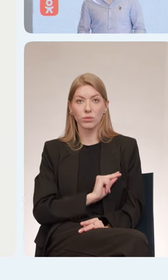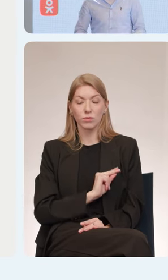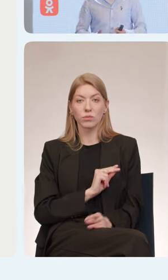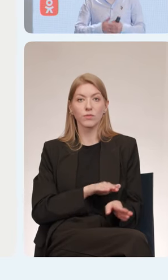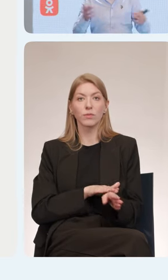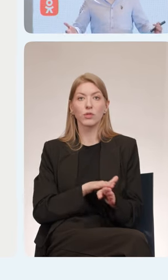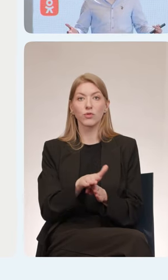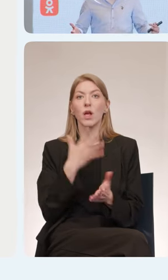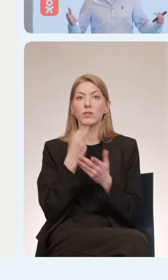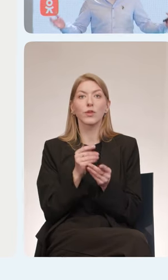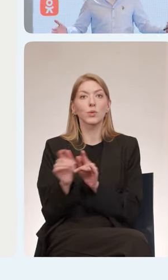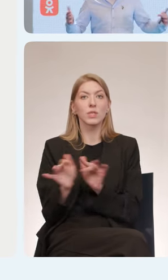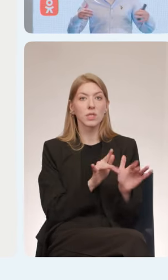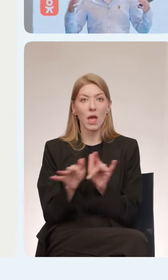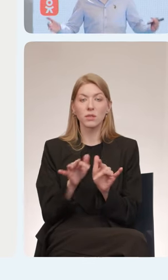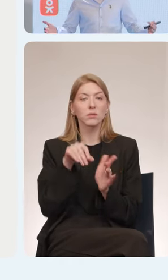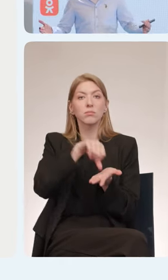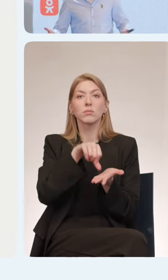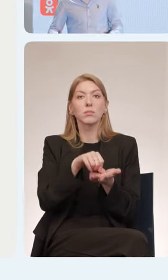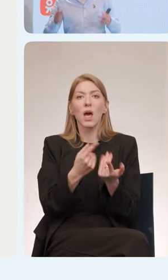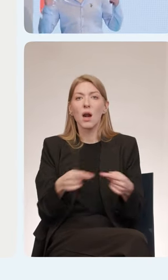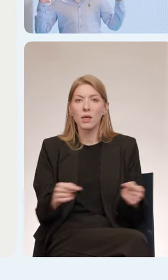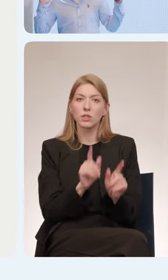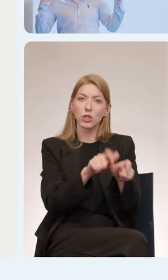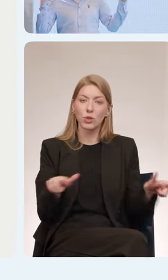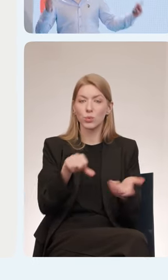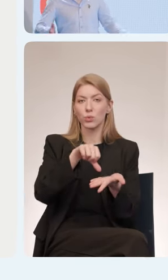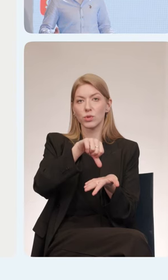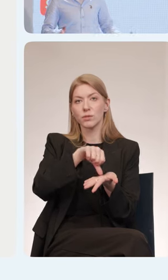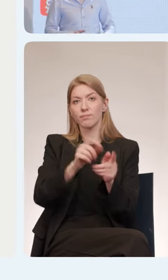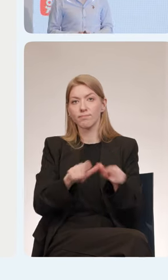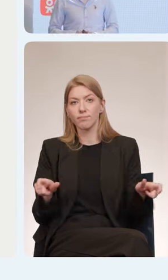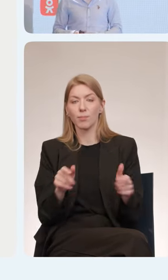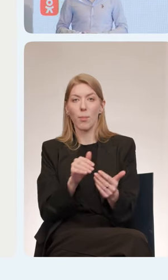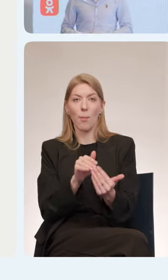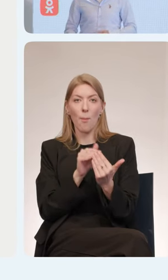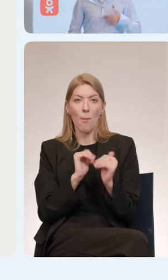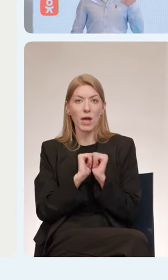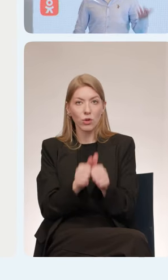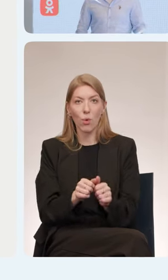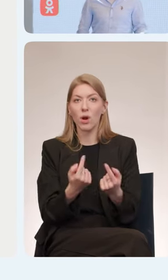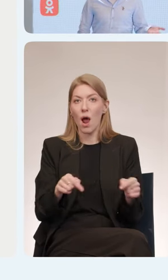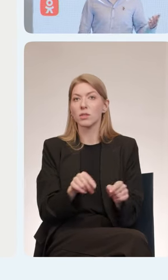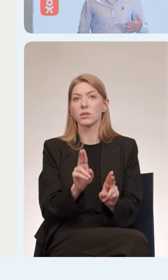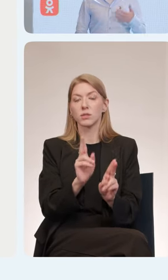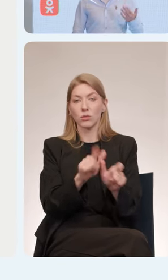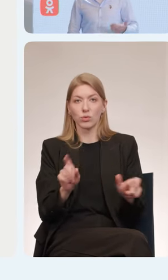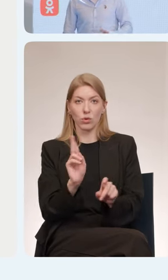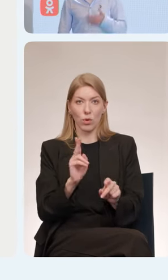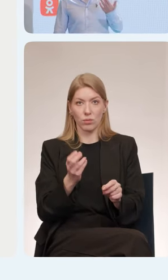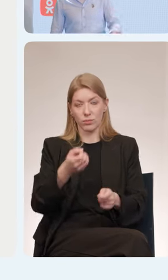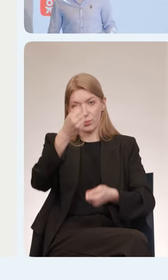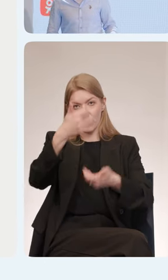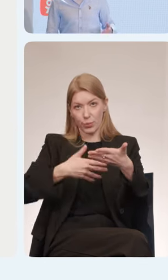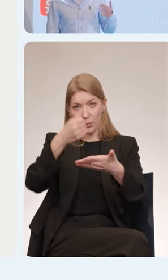осуществляют свою деятельность разные люди, разные партнеры наши, разные создатели контента, то, конечно же, надо обращать